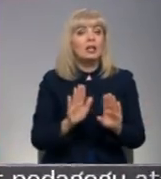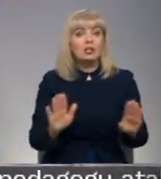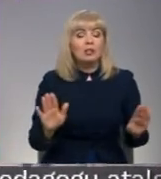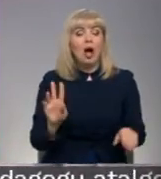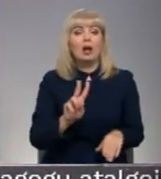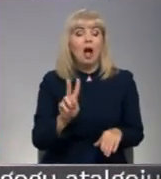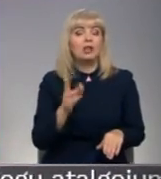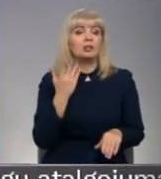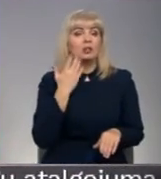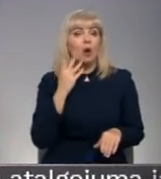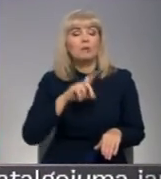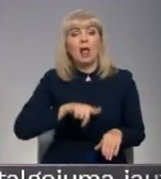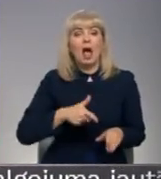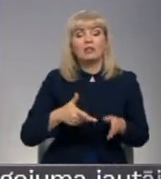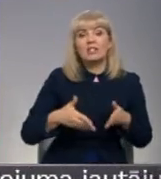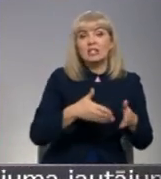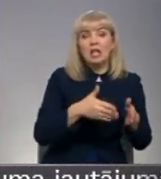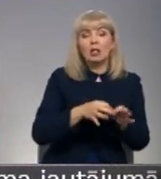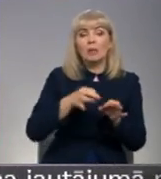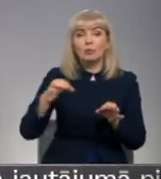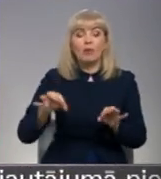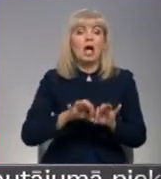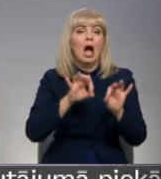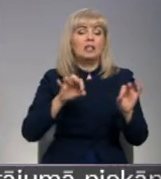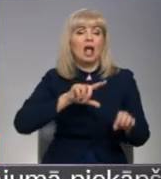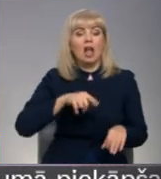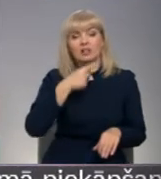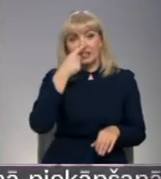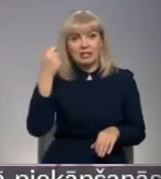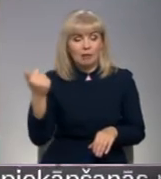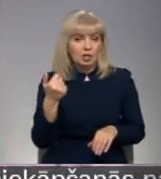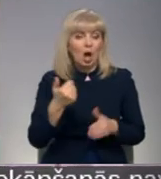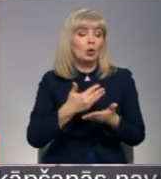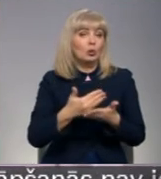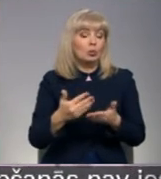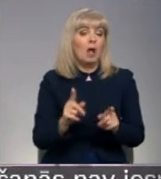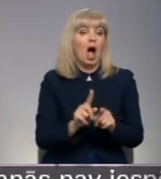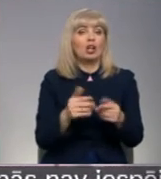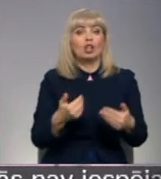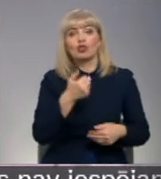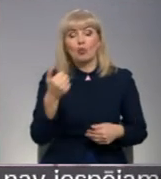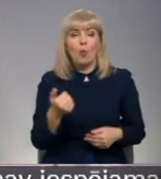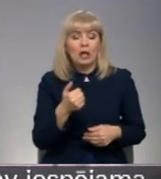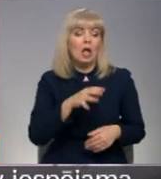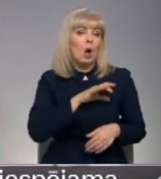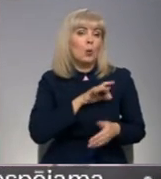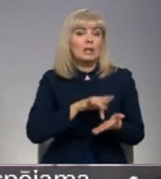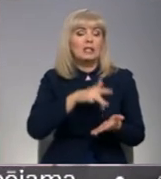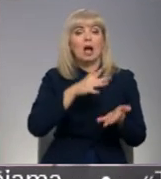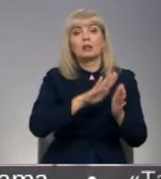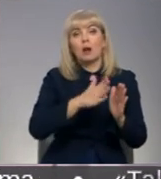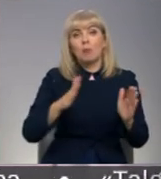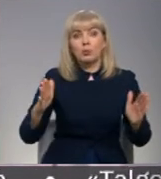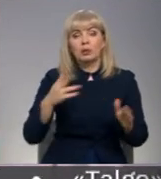kas savu ceļu pa Latvijas novadu bibliotekām aizsāka Latvijas 100. Gadā, to turpinās arī šogad. Ogres centrālajā bibliotekā tā